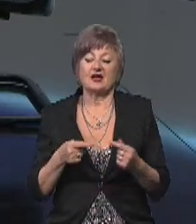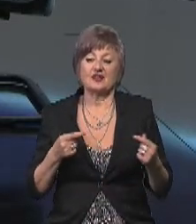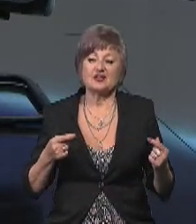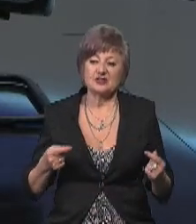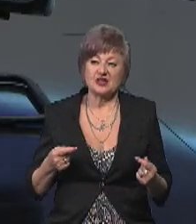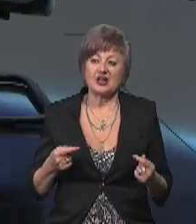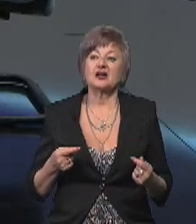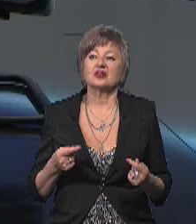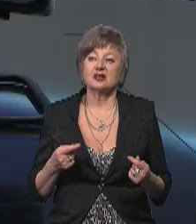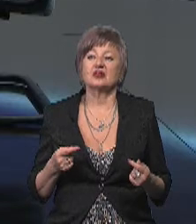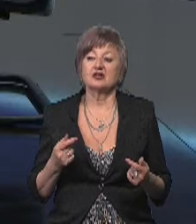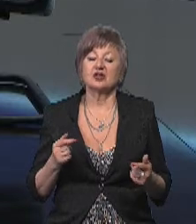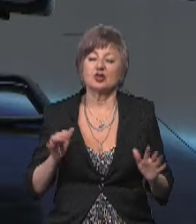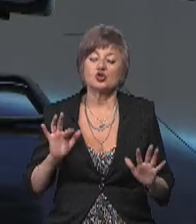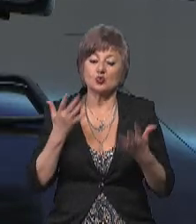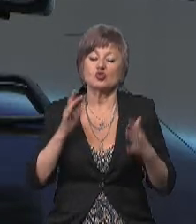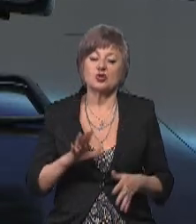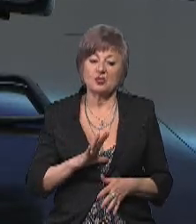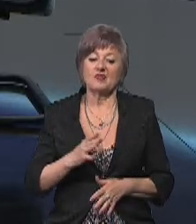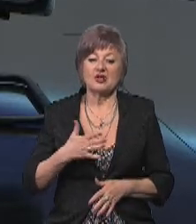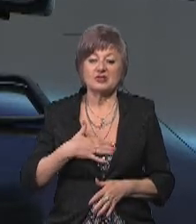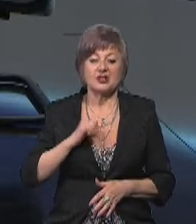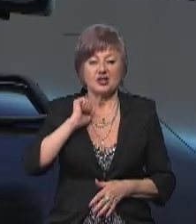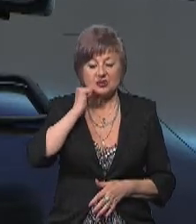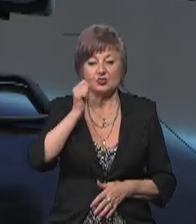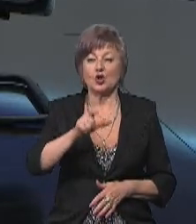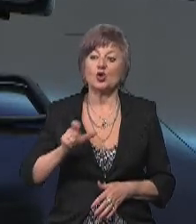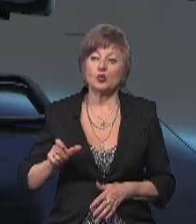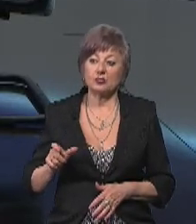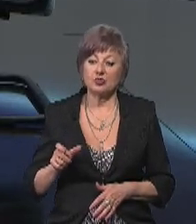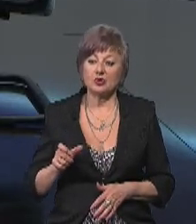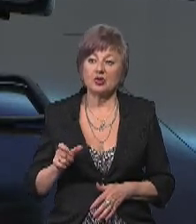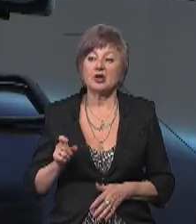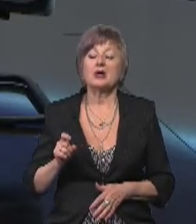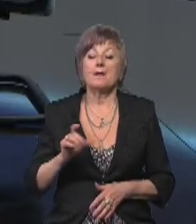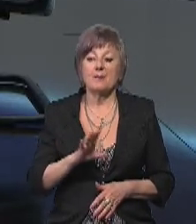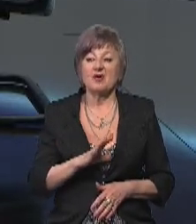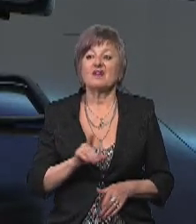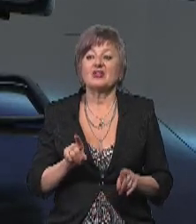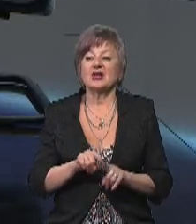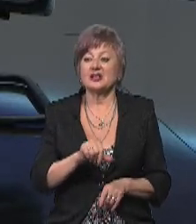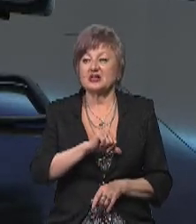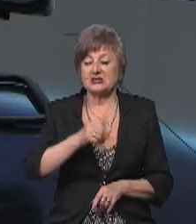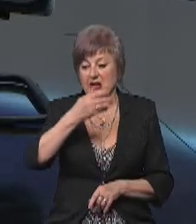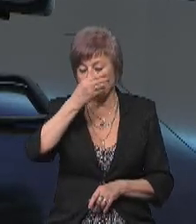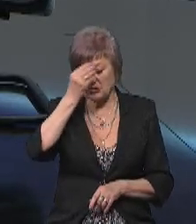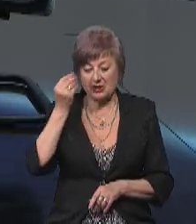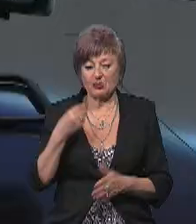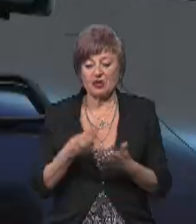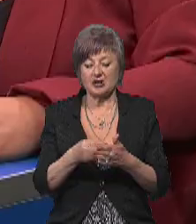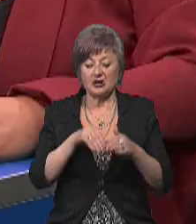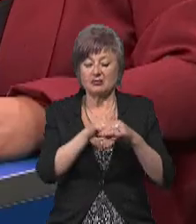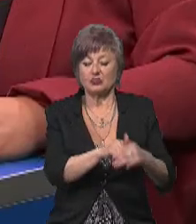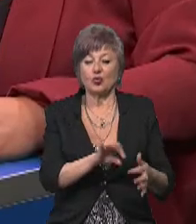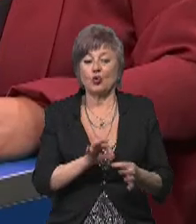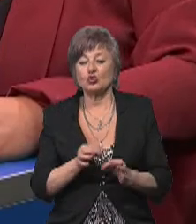случаи бывают, конечно, с нашими клиентами, с пожилыми людьми. Бывают даже, что они сами забывают, куда положили кошелек,